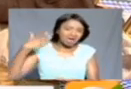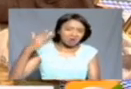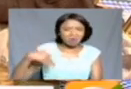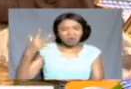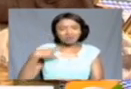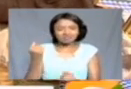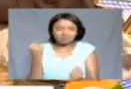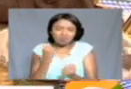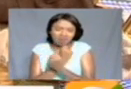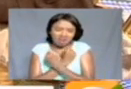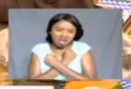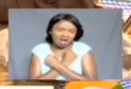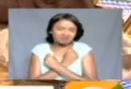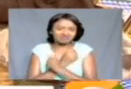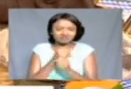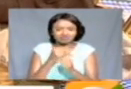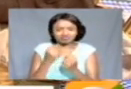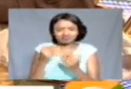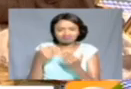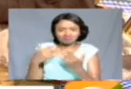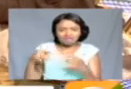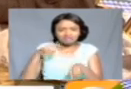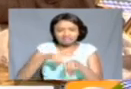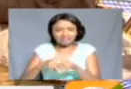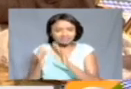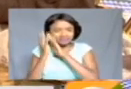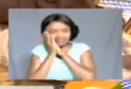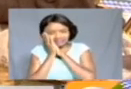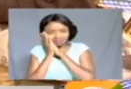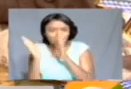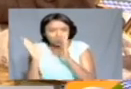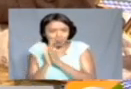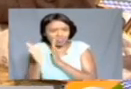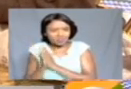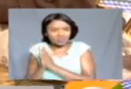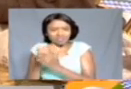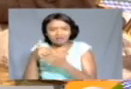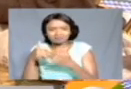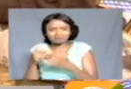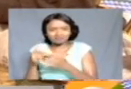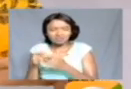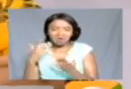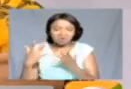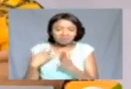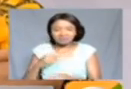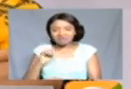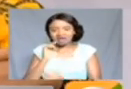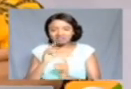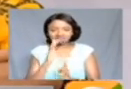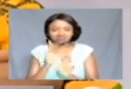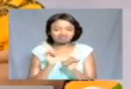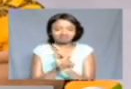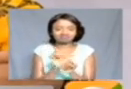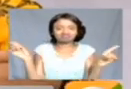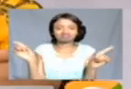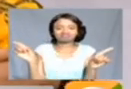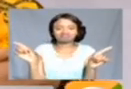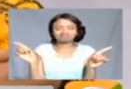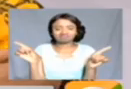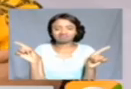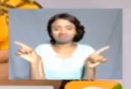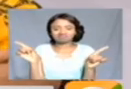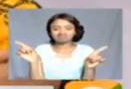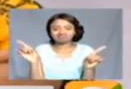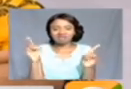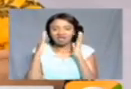vyenu mweka karibu na ukuta. Kuna siku ndisikia mkifanya kipindi. Sasa utakuta kwamba ni mtu anaangalia kwenye ukuta. Sasa sijajua wakulala kwa